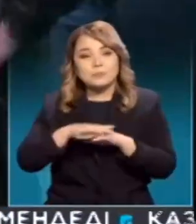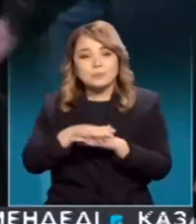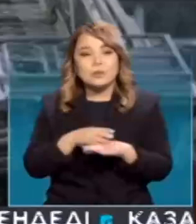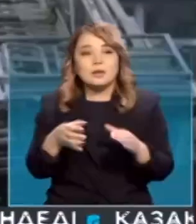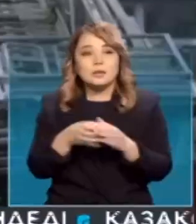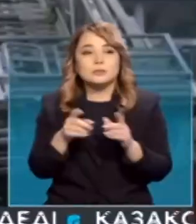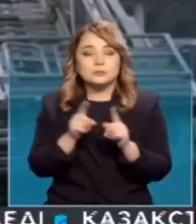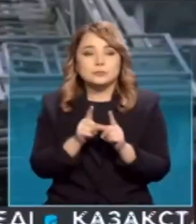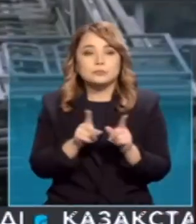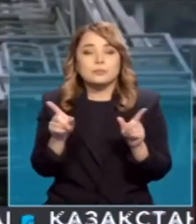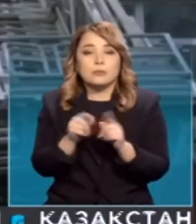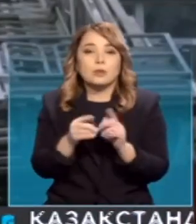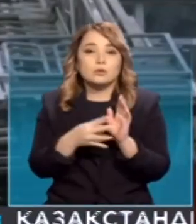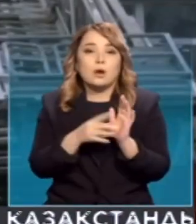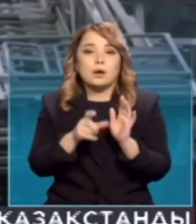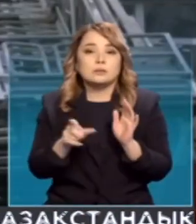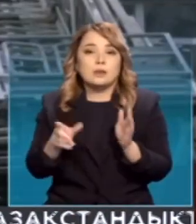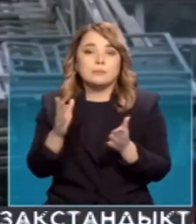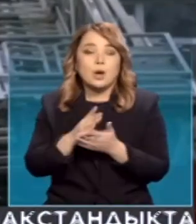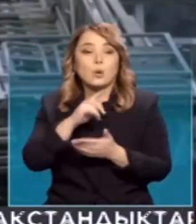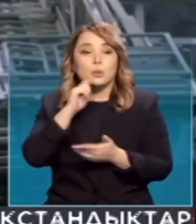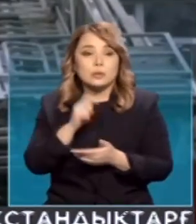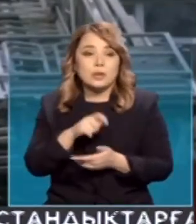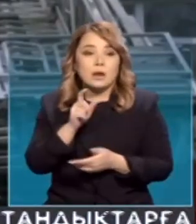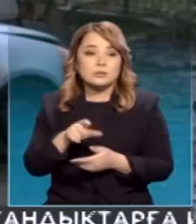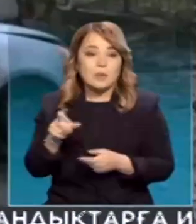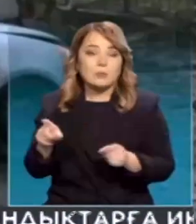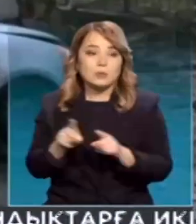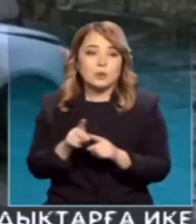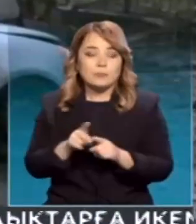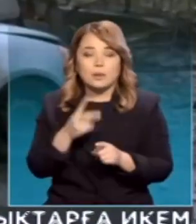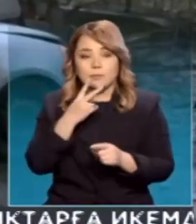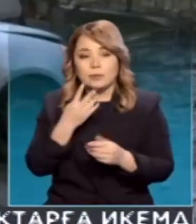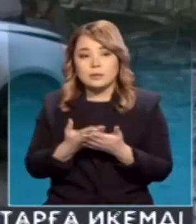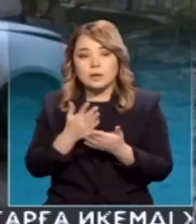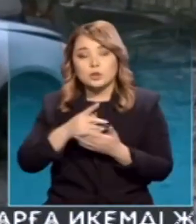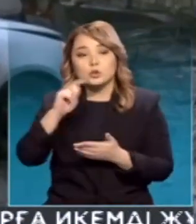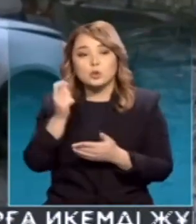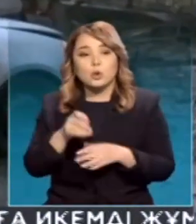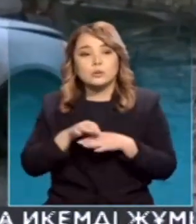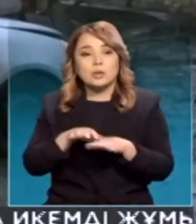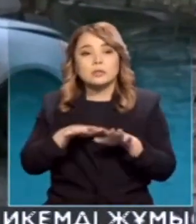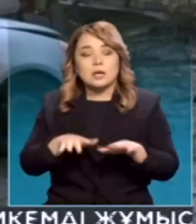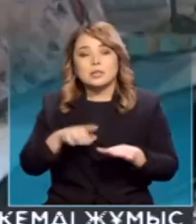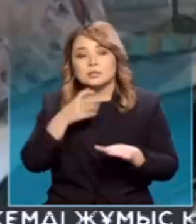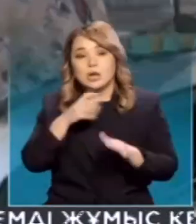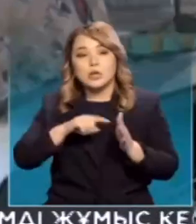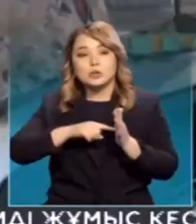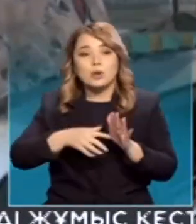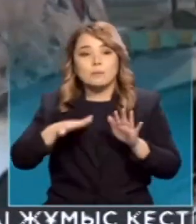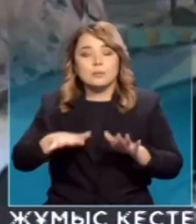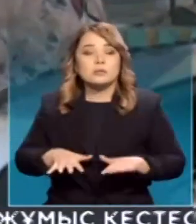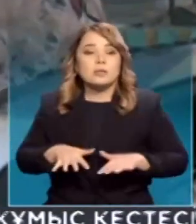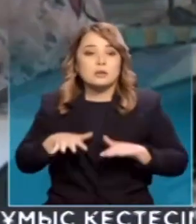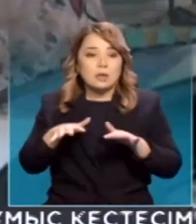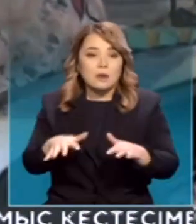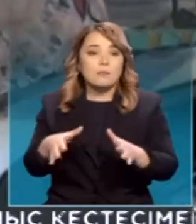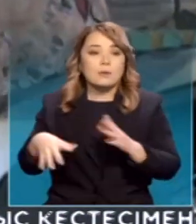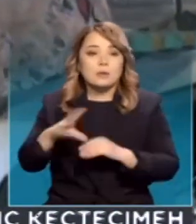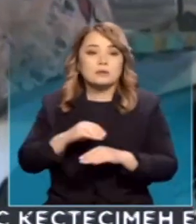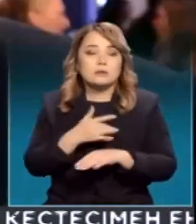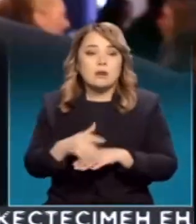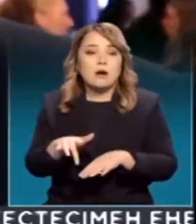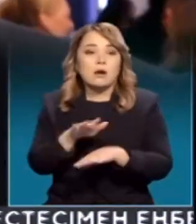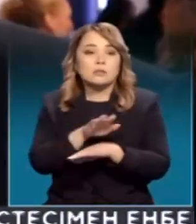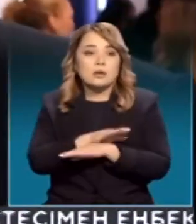хатшыны қоса алғанда 9 адам болған. Украина президенті кеңсесінің мәліметінше, олар соғыс жүріп жатқан ыстық нүктелердің біріне бара жатқан, барлығы қаза